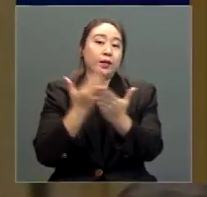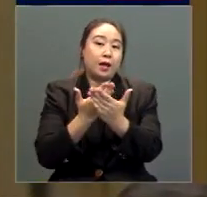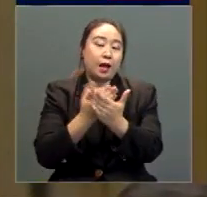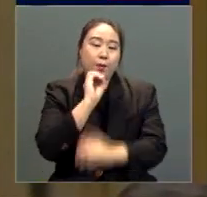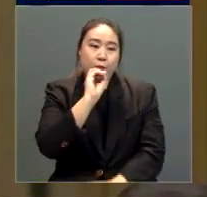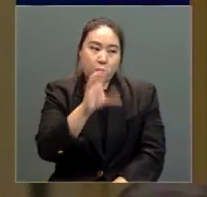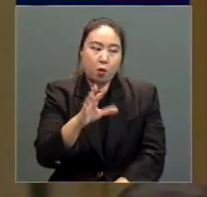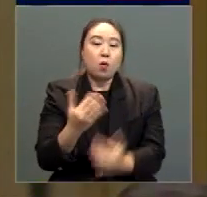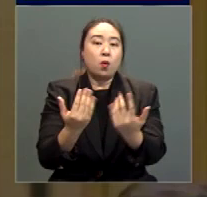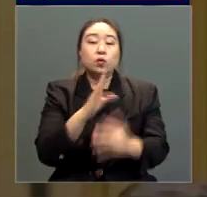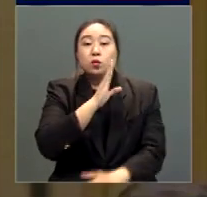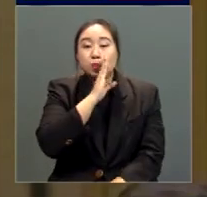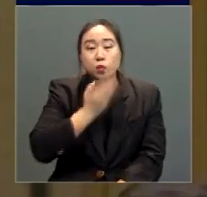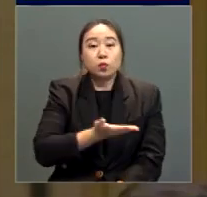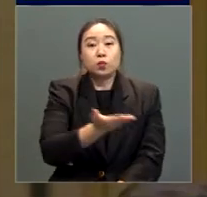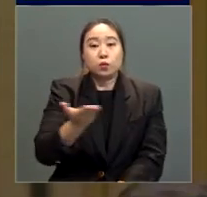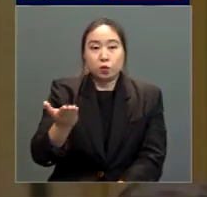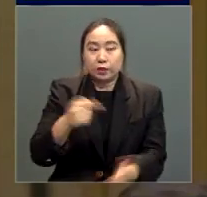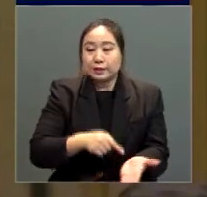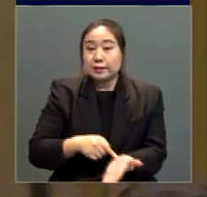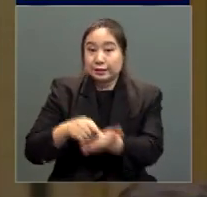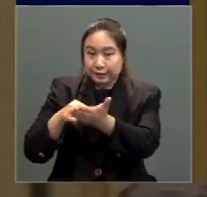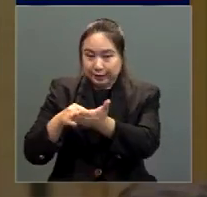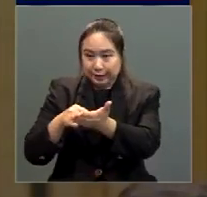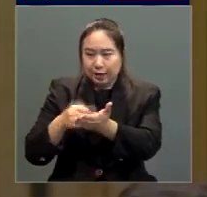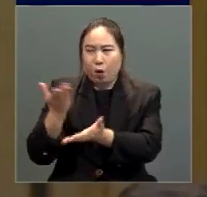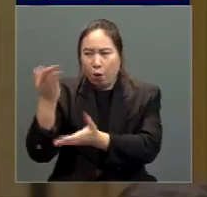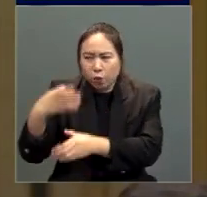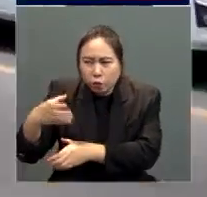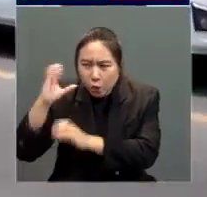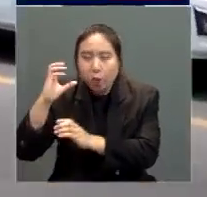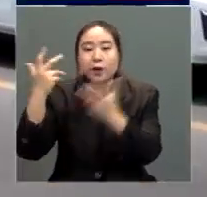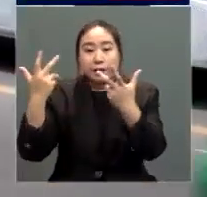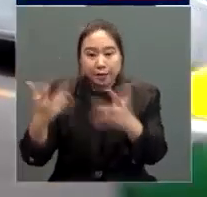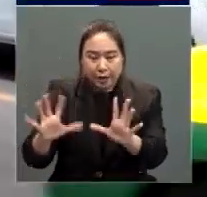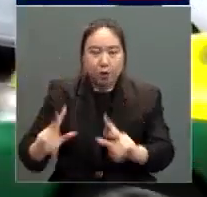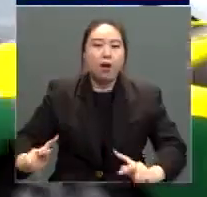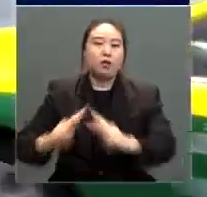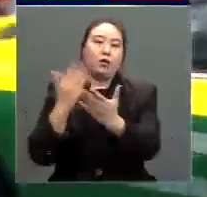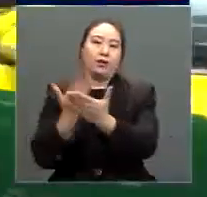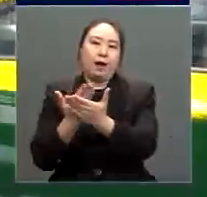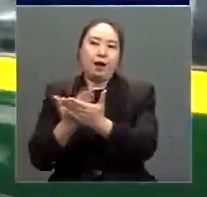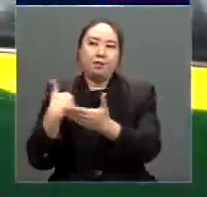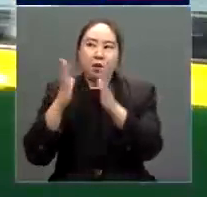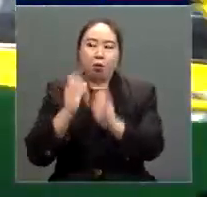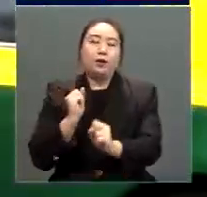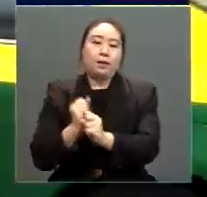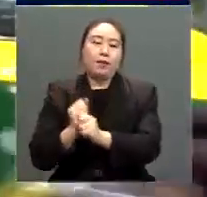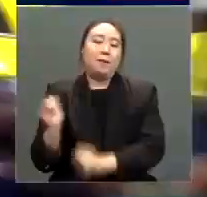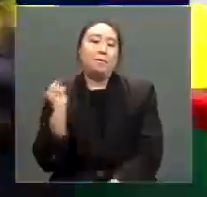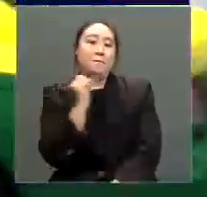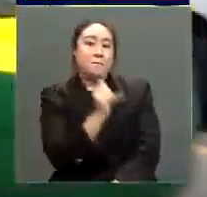ว่าหลังจากที่คุณผู้ชมเนี่ยยื่นทบทวนสิทธิ์ไปแล้วกระทรวงการคลังก็จะส่งเจ้าหน้าที่ไปค่ะไปตรวจสอบว่า